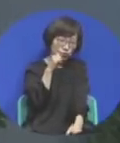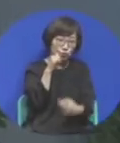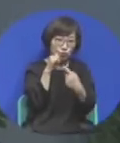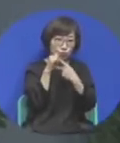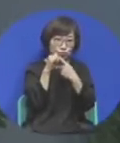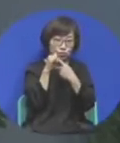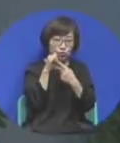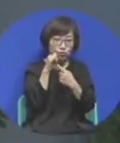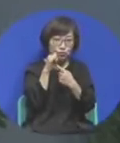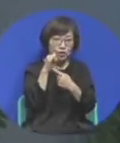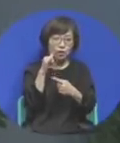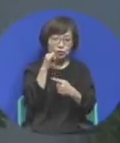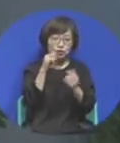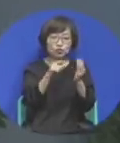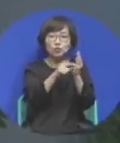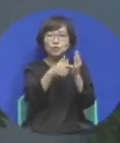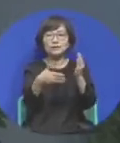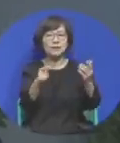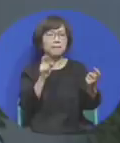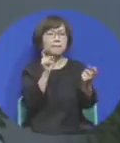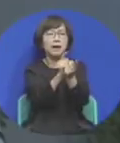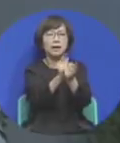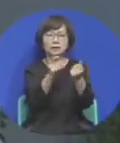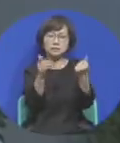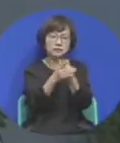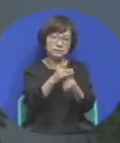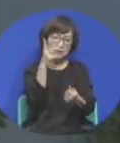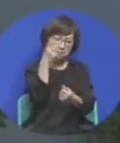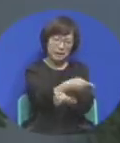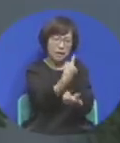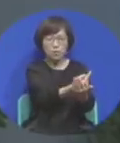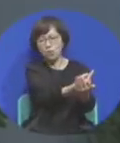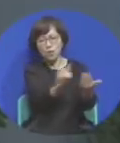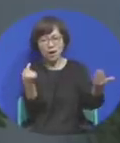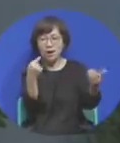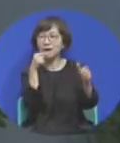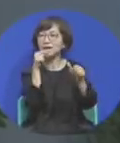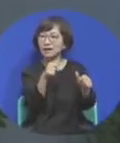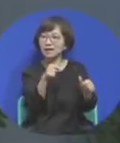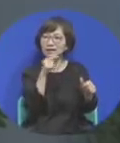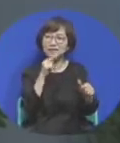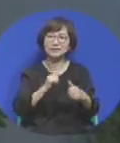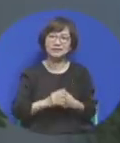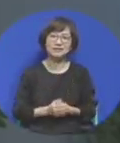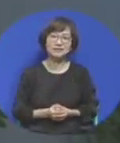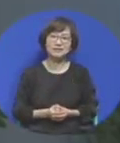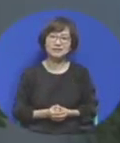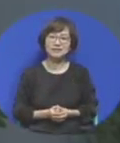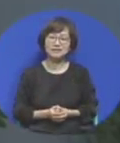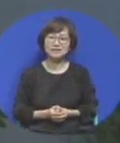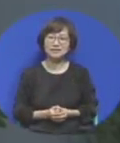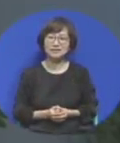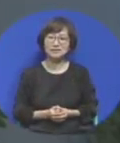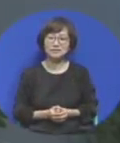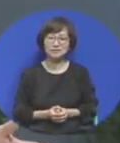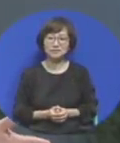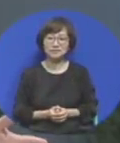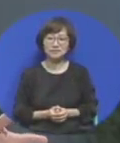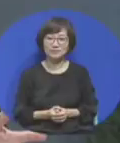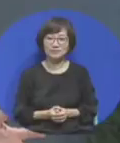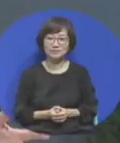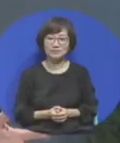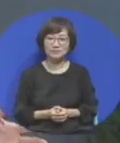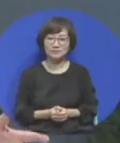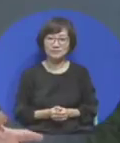나오라는 겁니다. Because it is an age of addiction, for example, addiction to lust, addiction to drugs. He's saying come out from that land. 그러니까 아무도